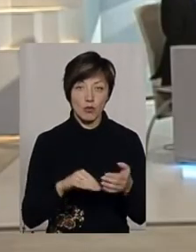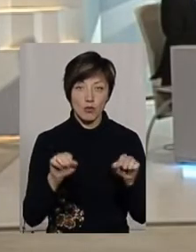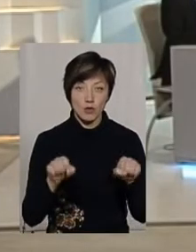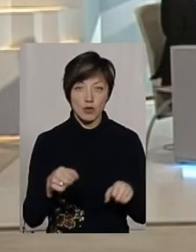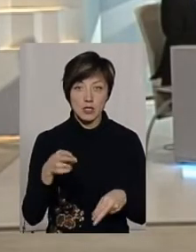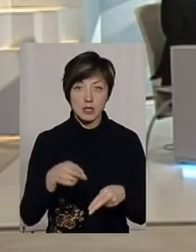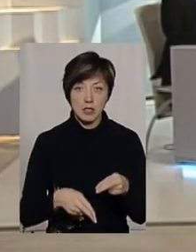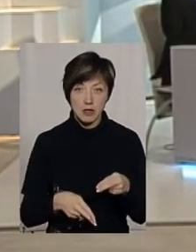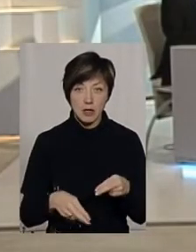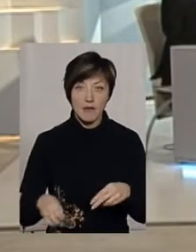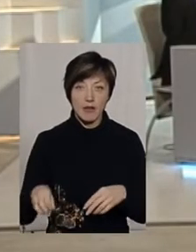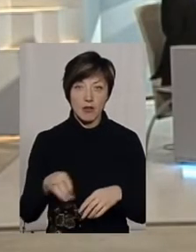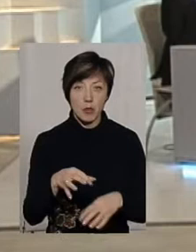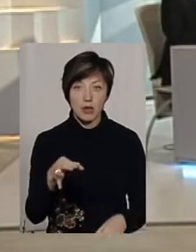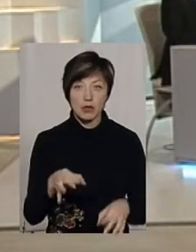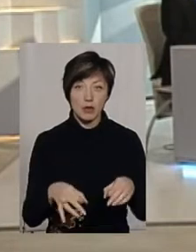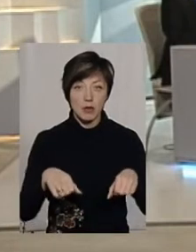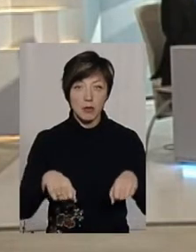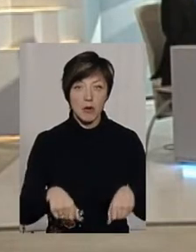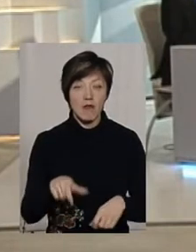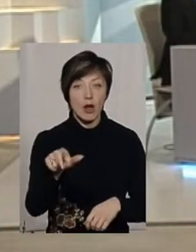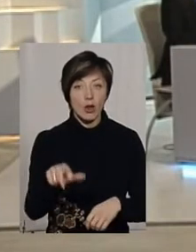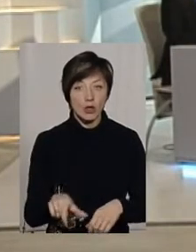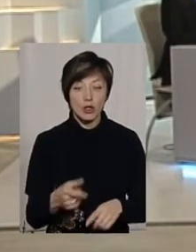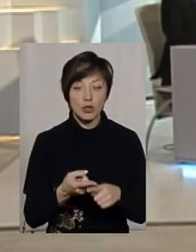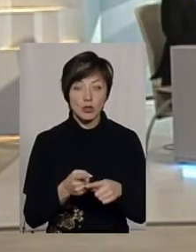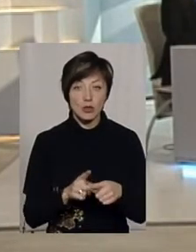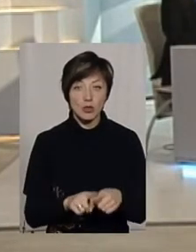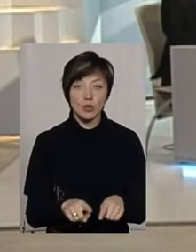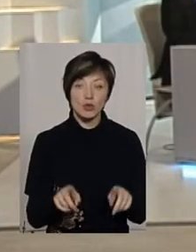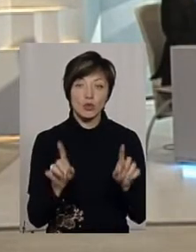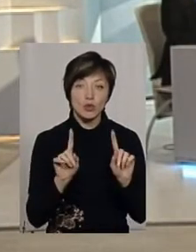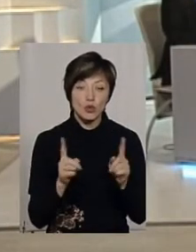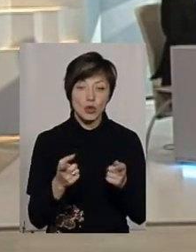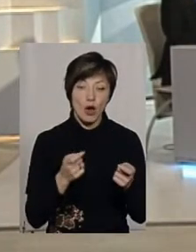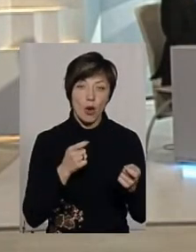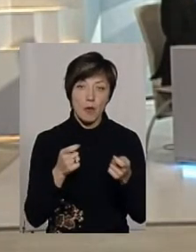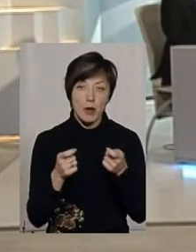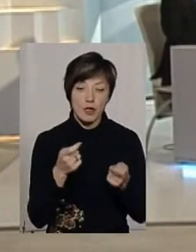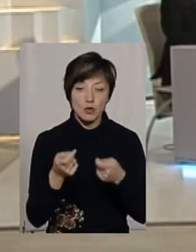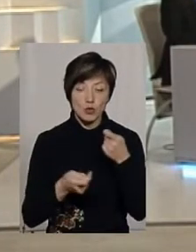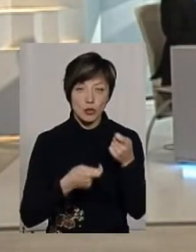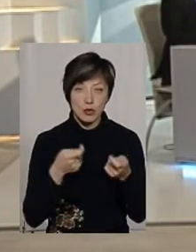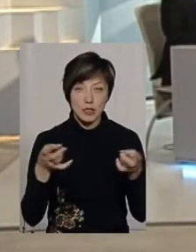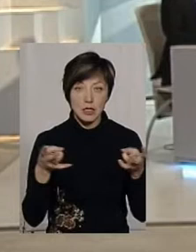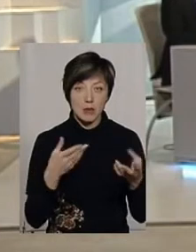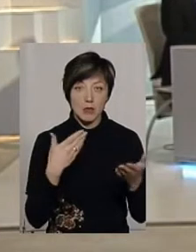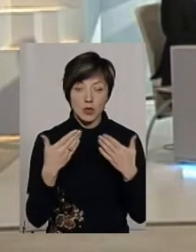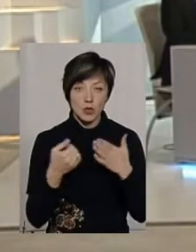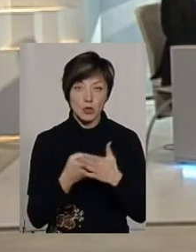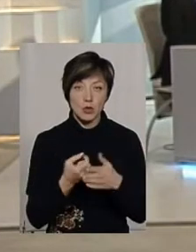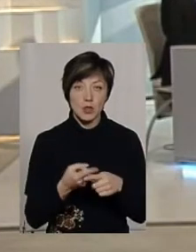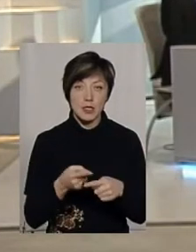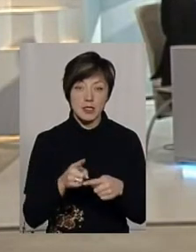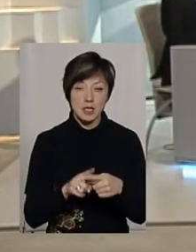можуть закінчитися в Європейському суді по правах людини. Тому то тут дуже обережно і дуже скрупульозно треба підходити до